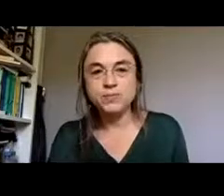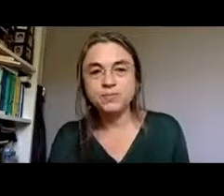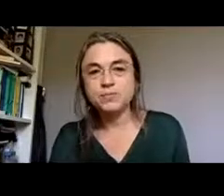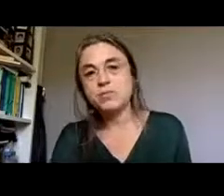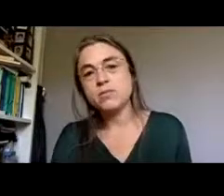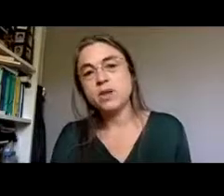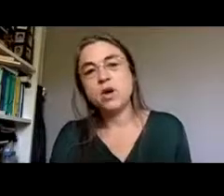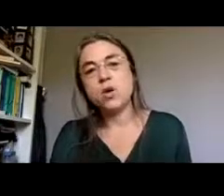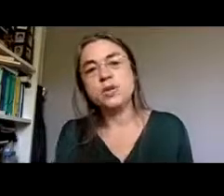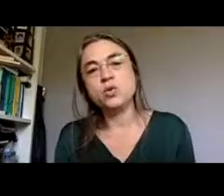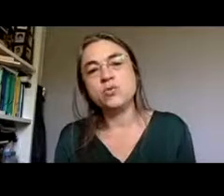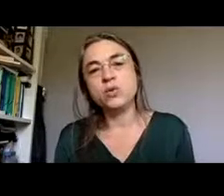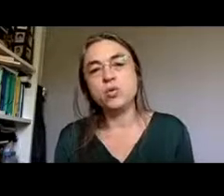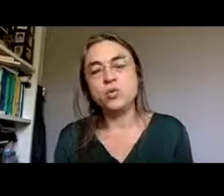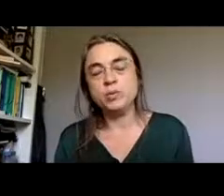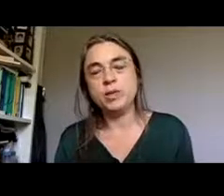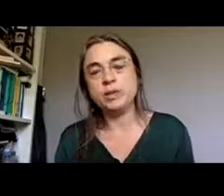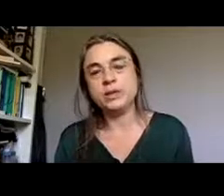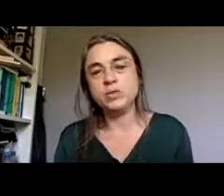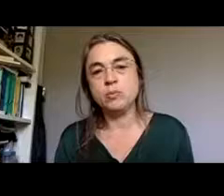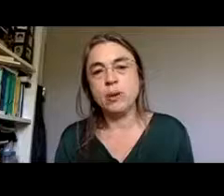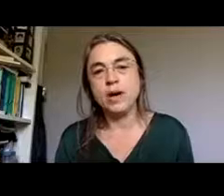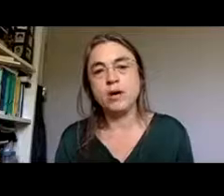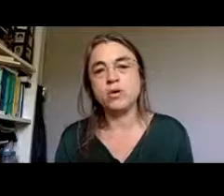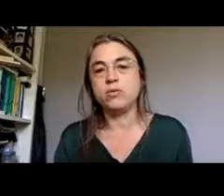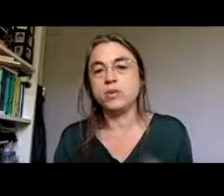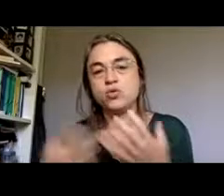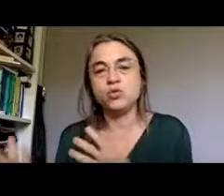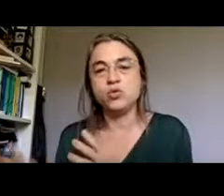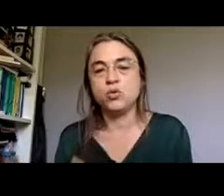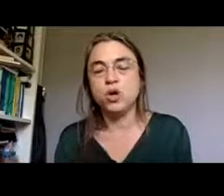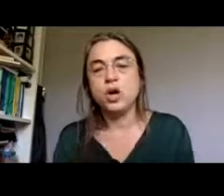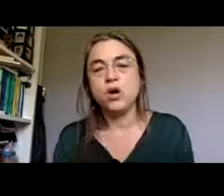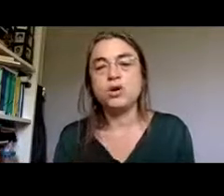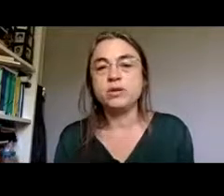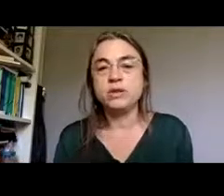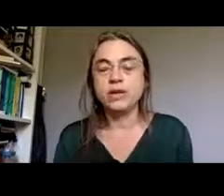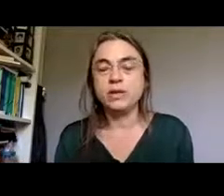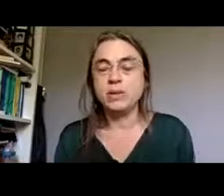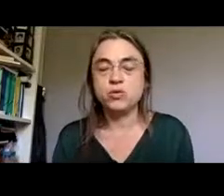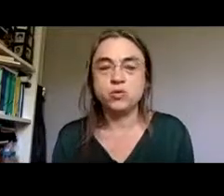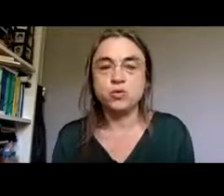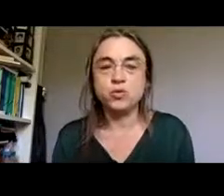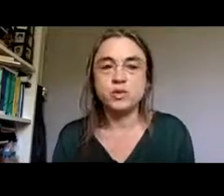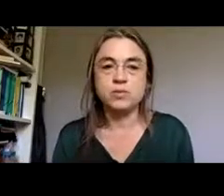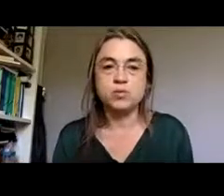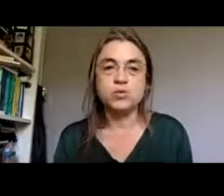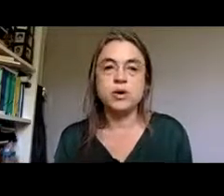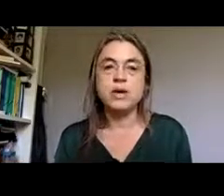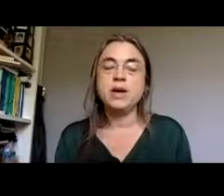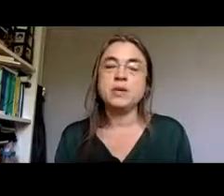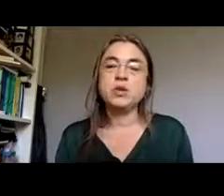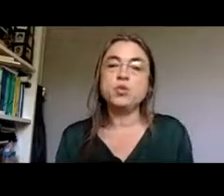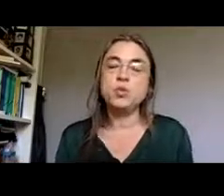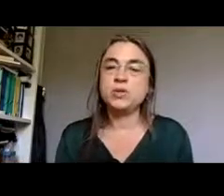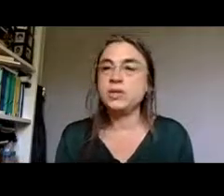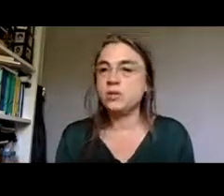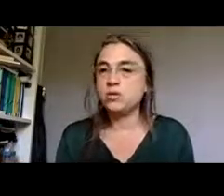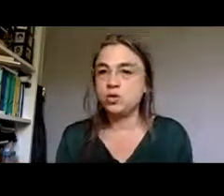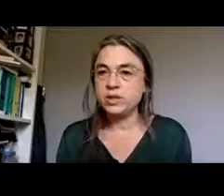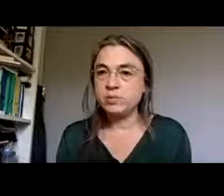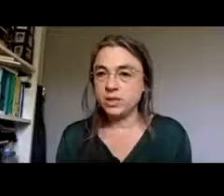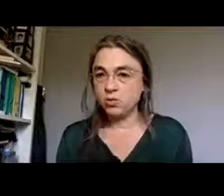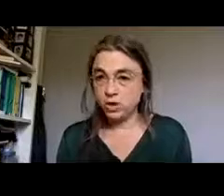questions, on a trouvé un compromis qui était d'une part, bien sûr, orienté vers des personnes ressources si besoin, mais de proposer